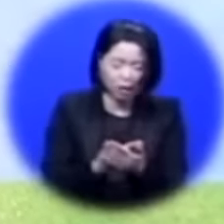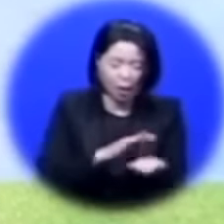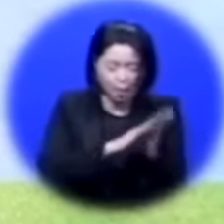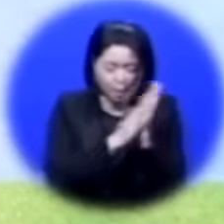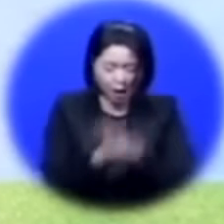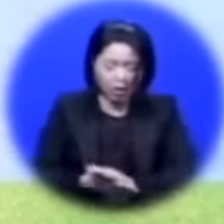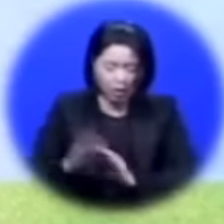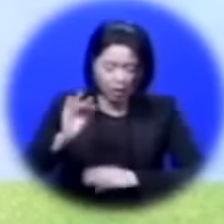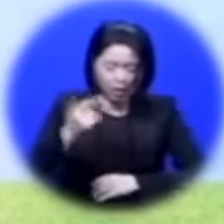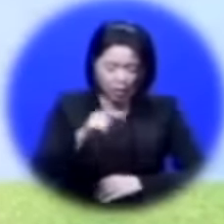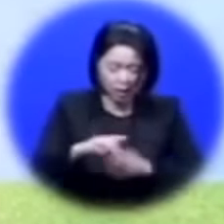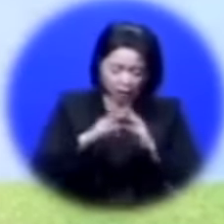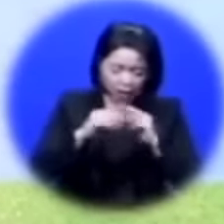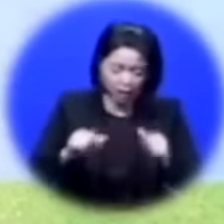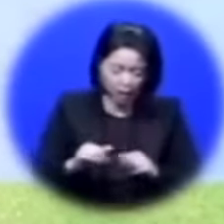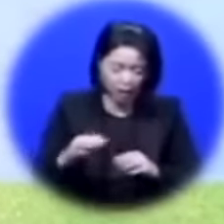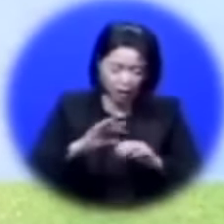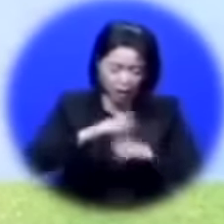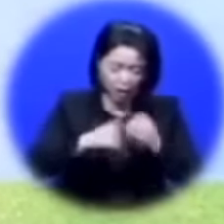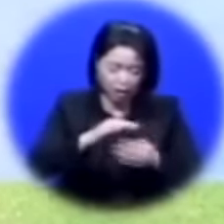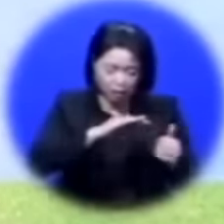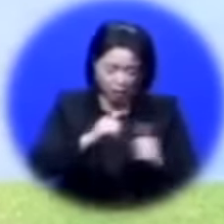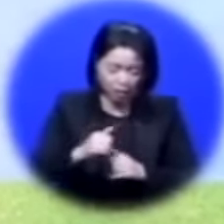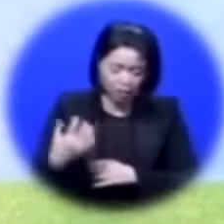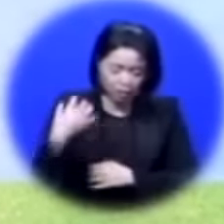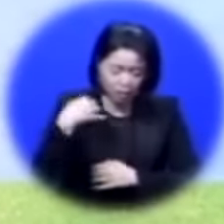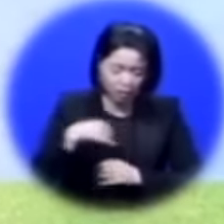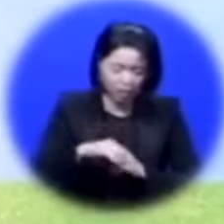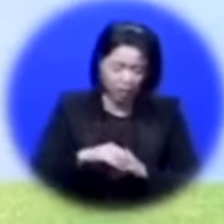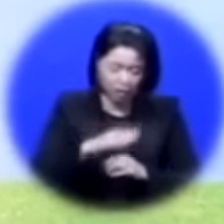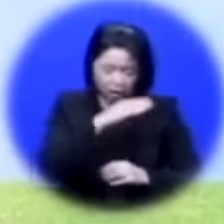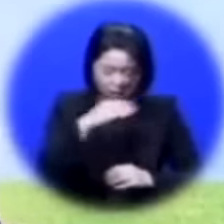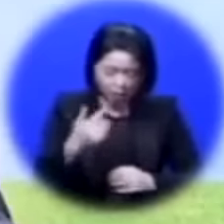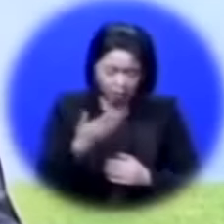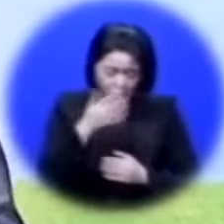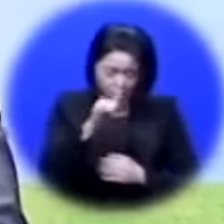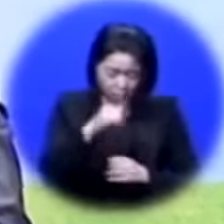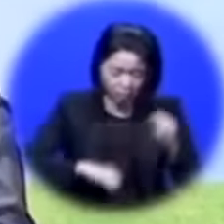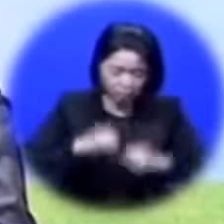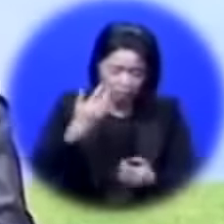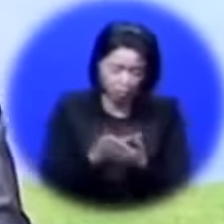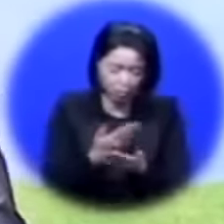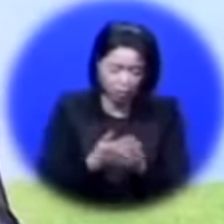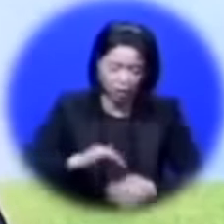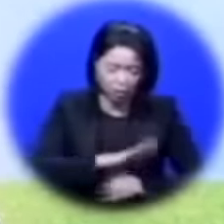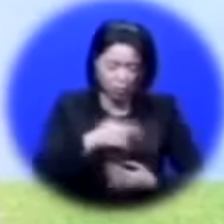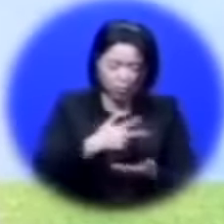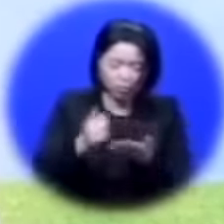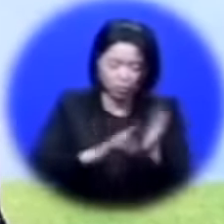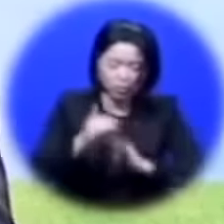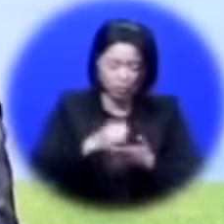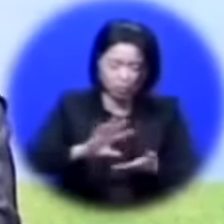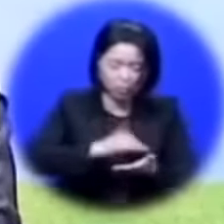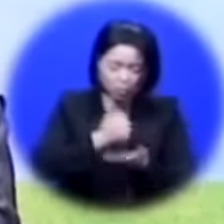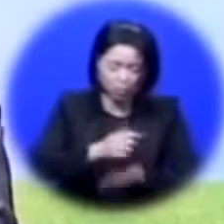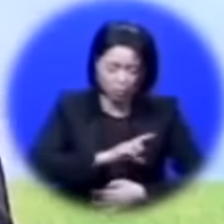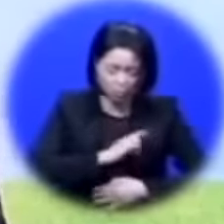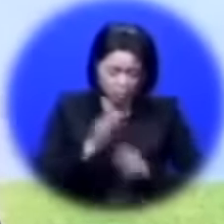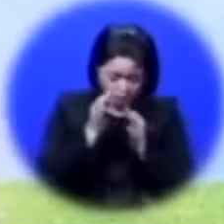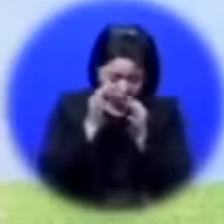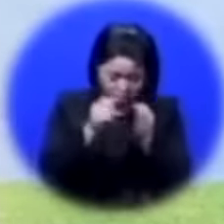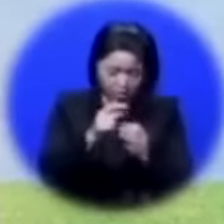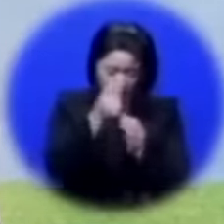변화되어이 땅의 사명을 제대로 감당하게 역사해 주시기를 원하오며 우리 주 예수 그리스도의 이름으로 간절히